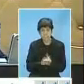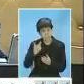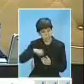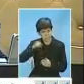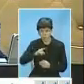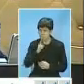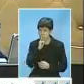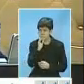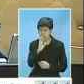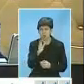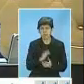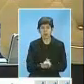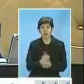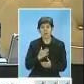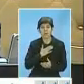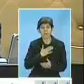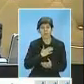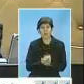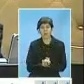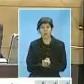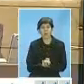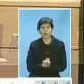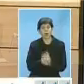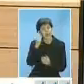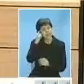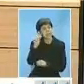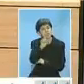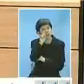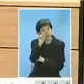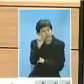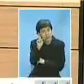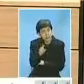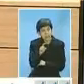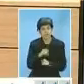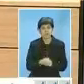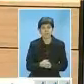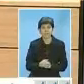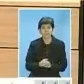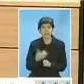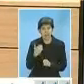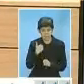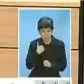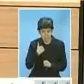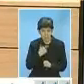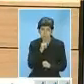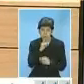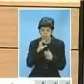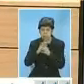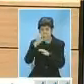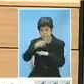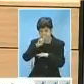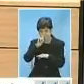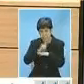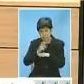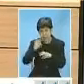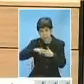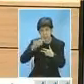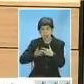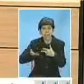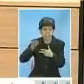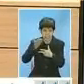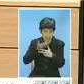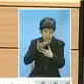นะ ผมใช้คำว่าเป็นข้อสงสัยเพราะมีการกล่าวถึงประธานศาลฎีกา